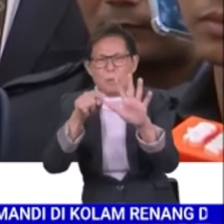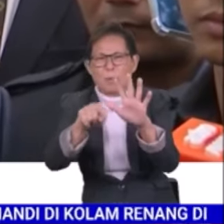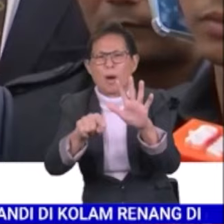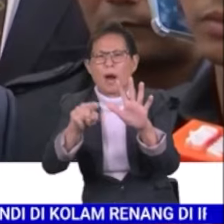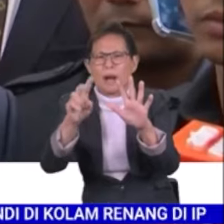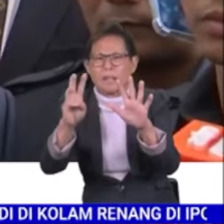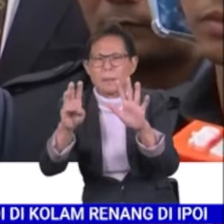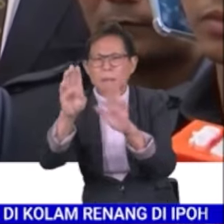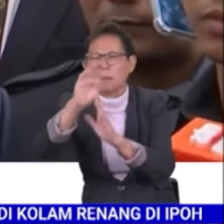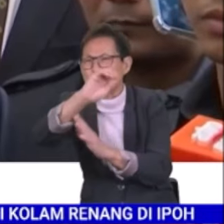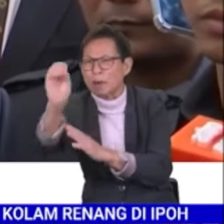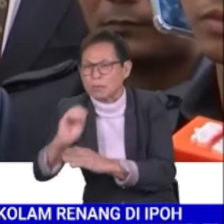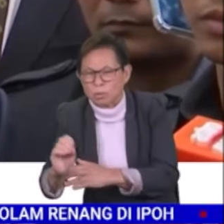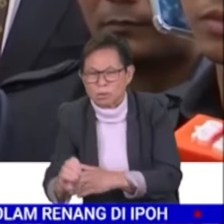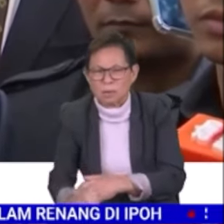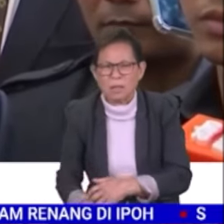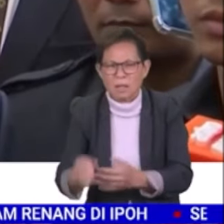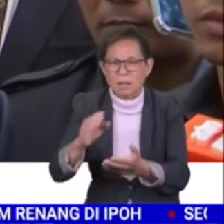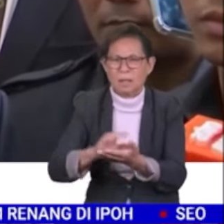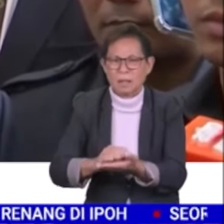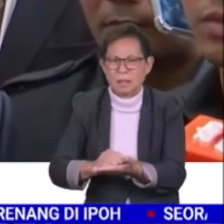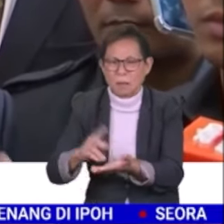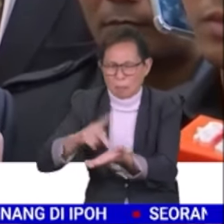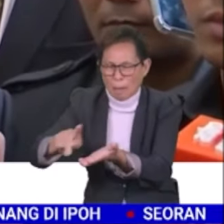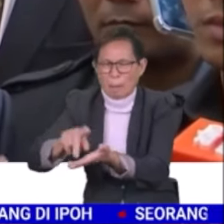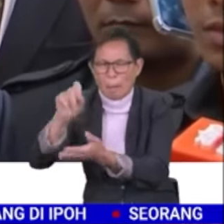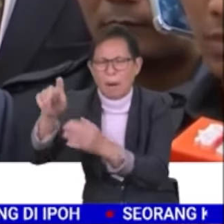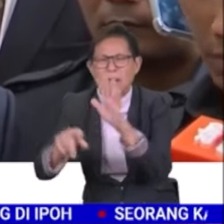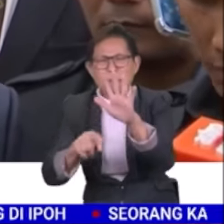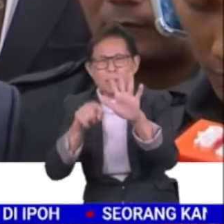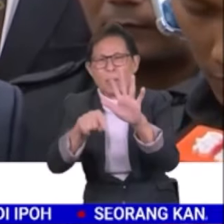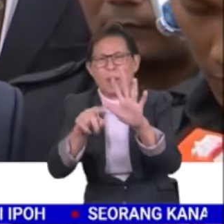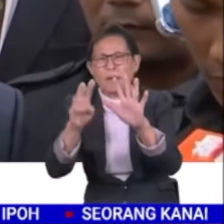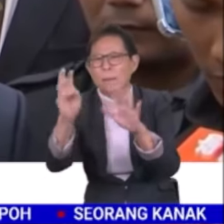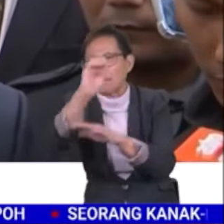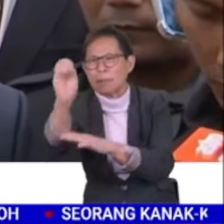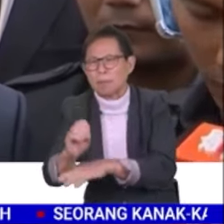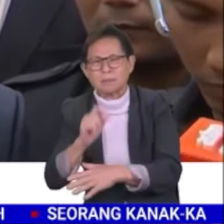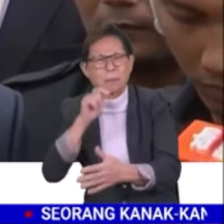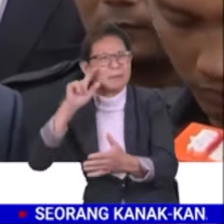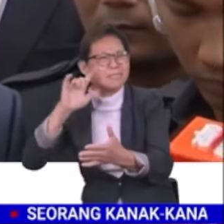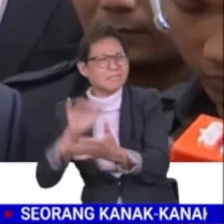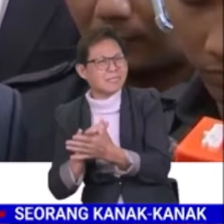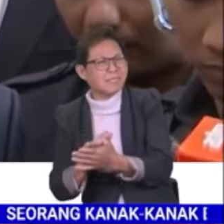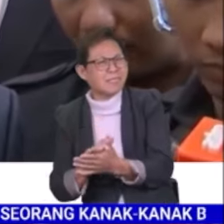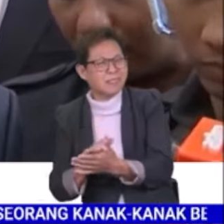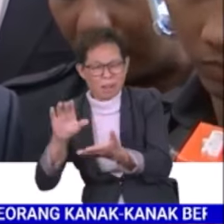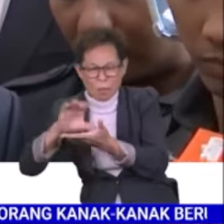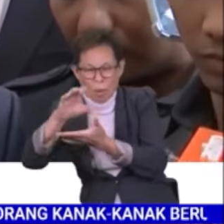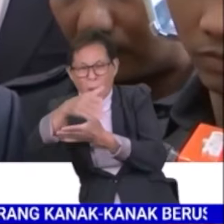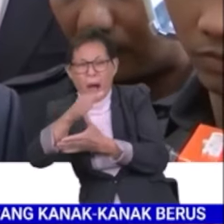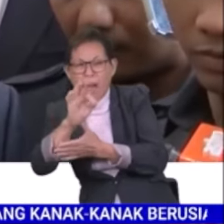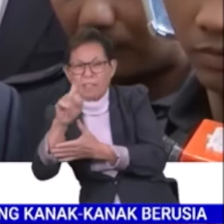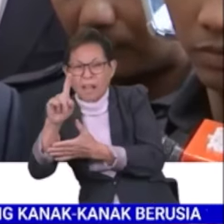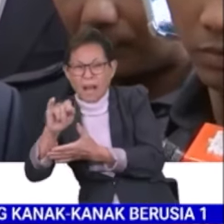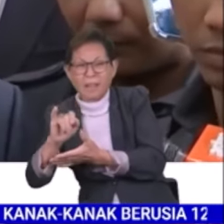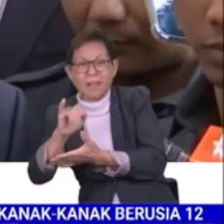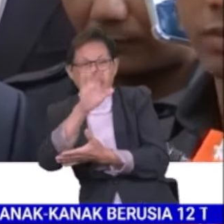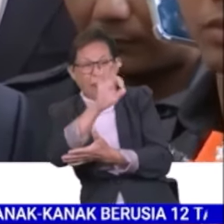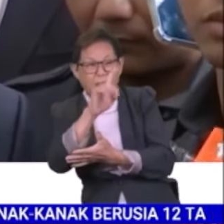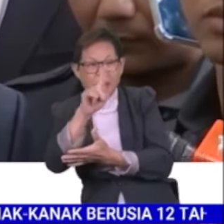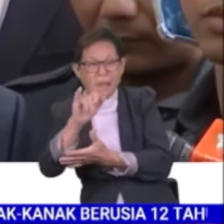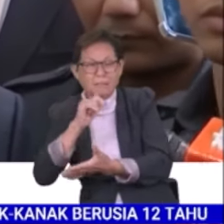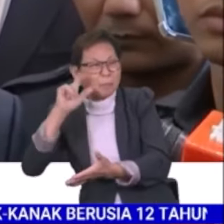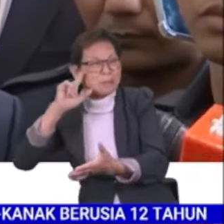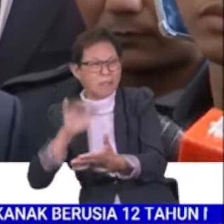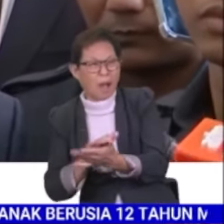defisit jadi 6.5%. Tak ada orang datang melabur lagi negara. Dia tak yakin ada kekuatan tekad politik untuk